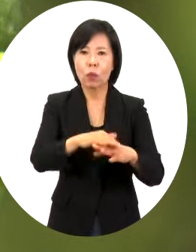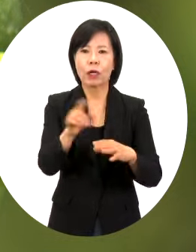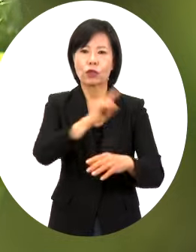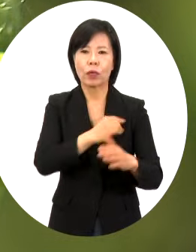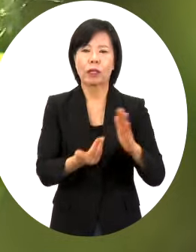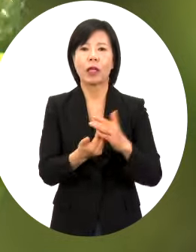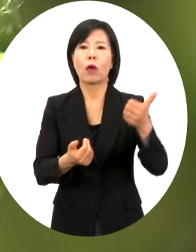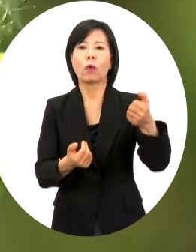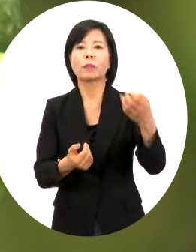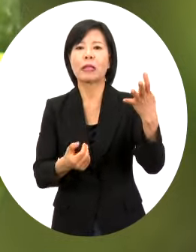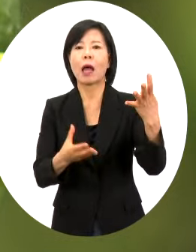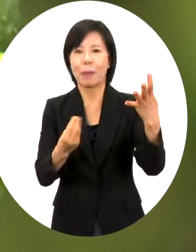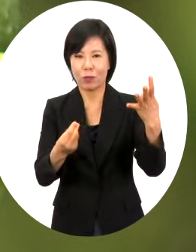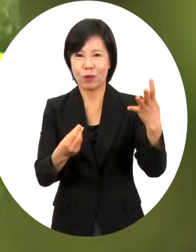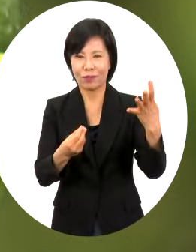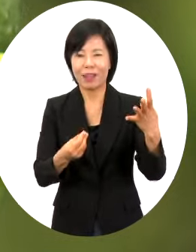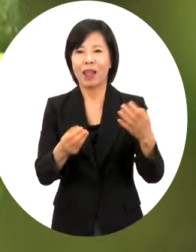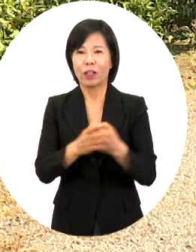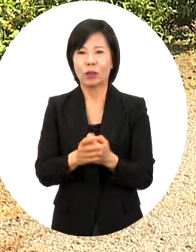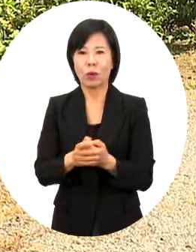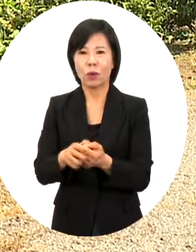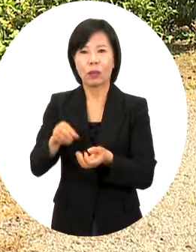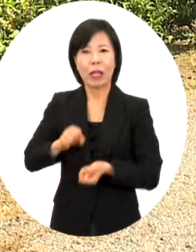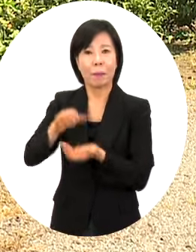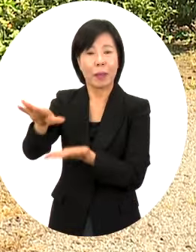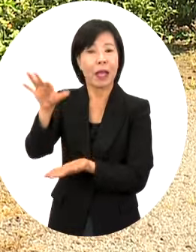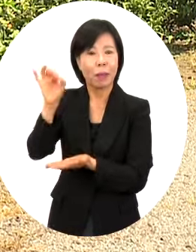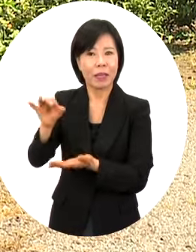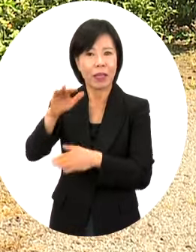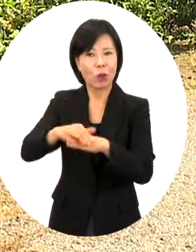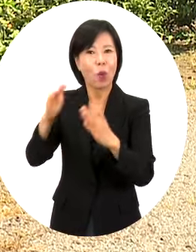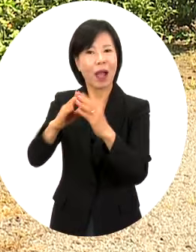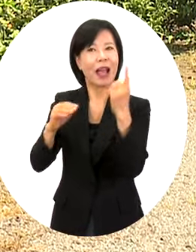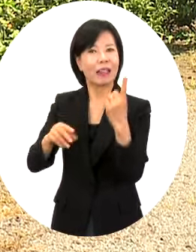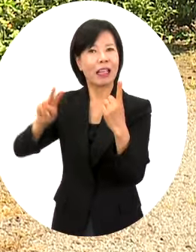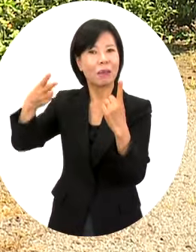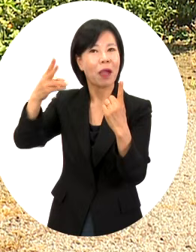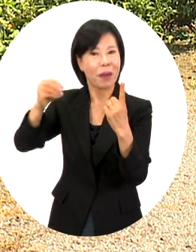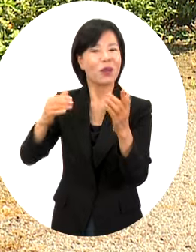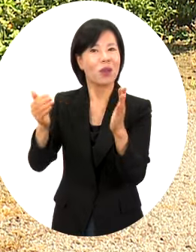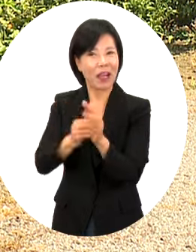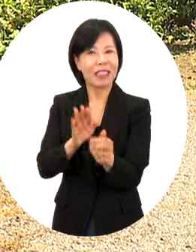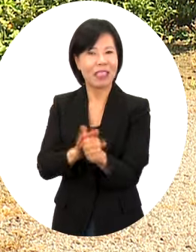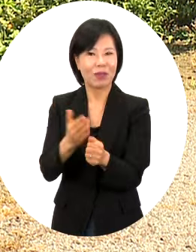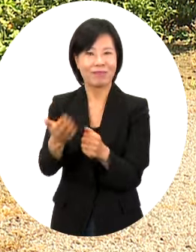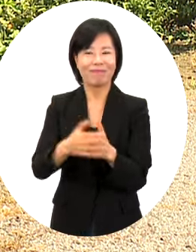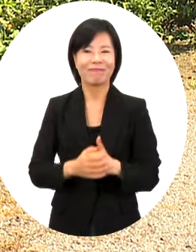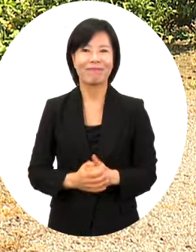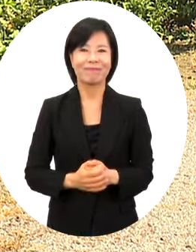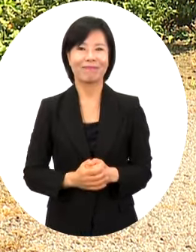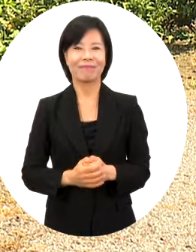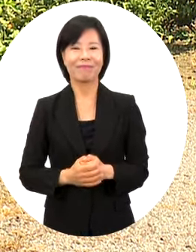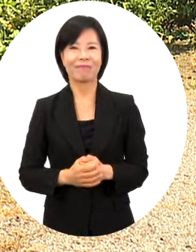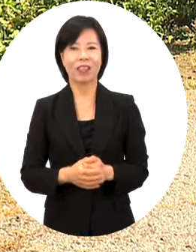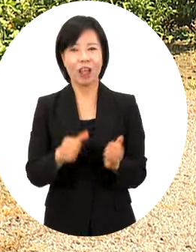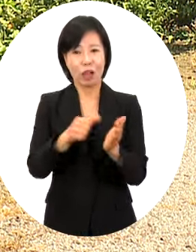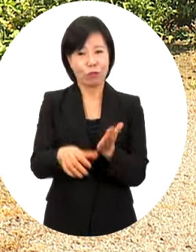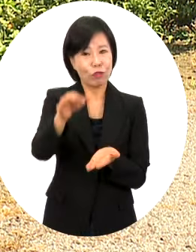검사비는 농가당 최대 54만 원까지, 출하 택배비는 농가당 최대 200만 원까지